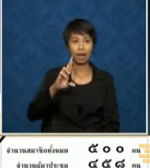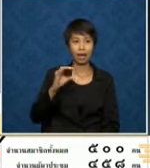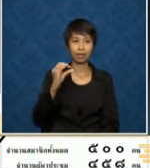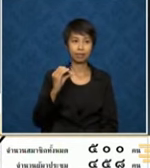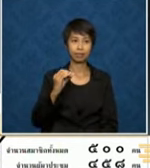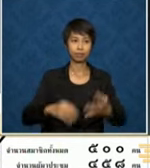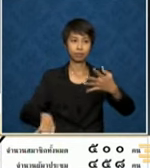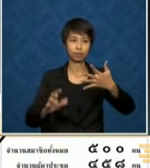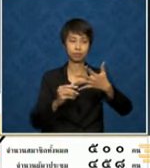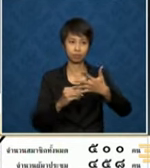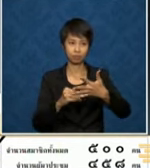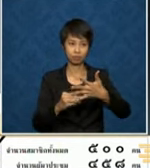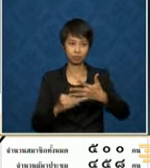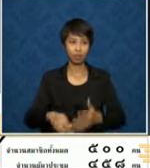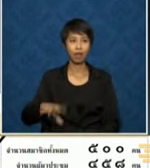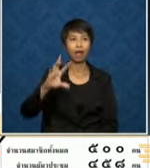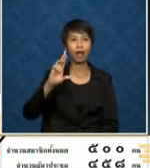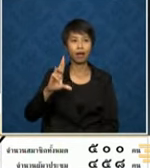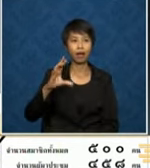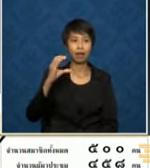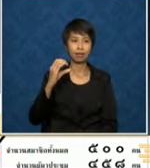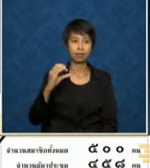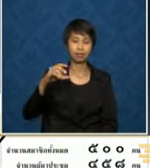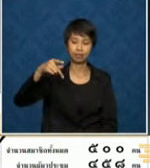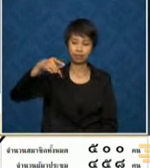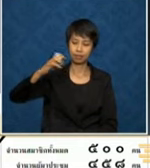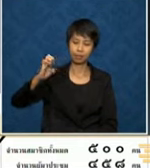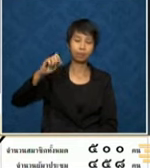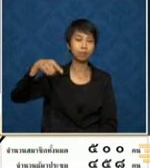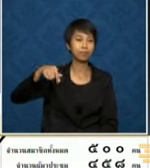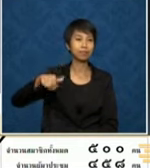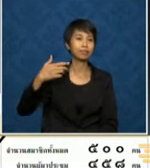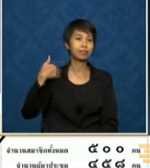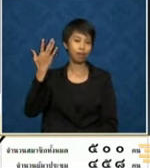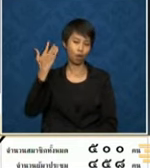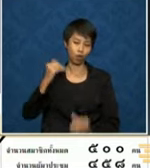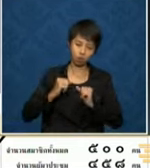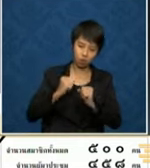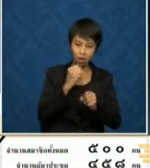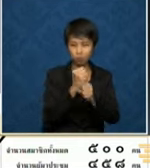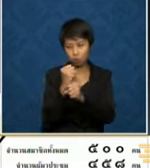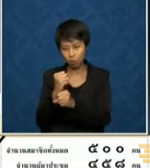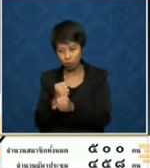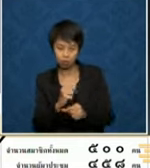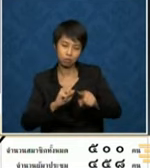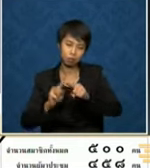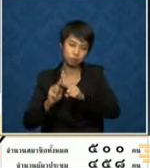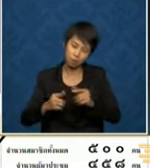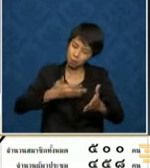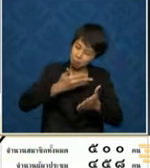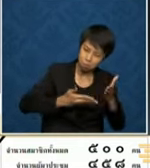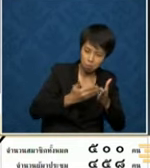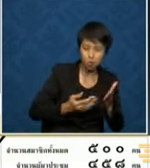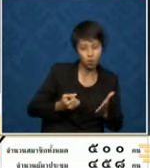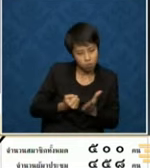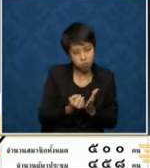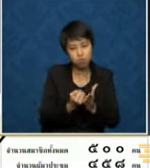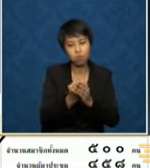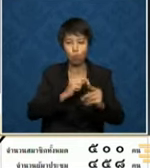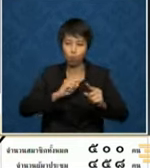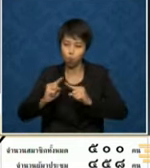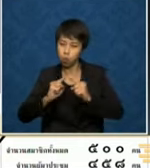ที่ผ่านช่วงที่มีการเจรจาอาเซบเนี่ยมันมีความพยายามมากแค่ไหนที่จะต้องไปบุกตะลุยฝ่าด่านอะไรต่างๆเพื่อให้สามารถที่จะเจรจ